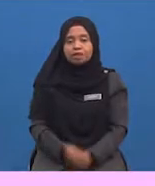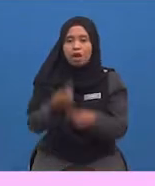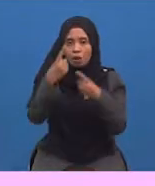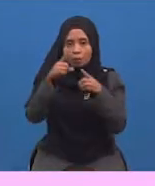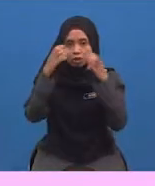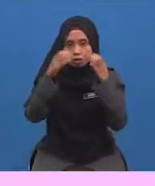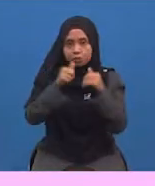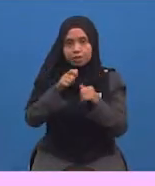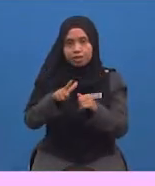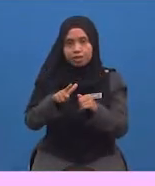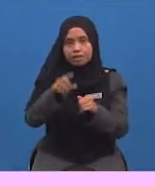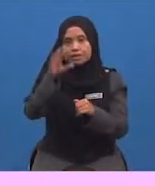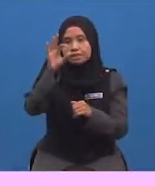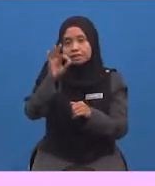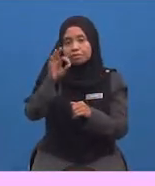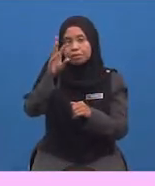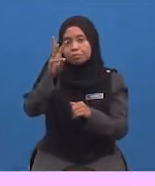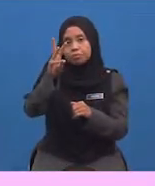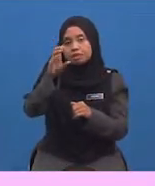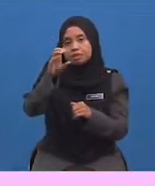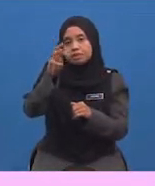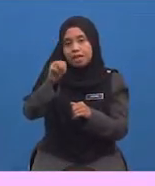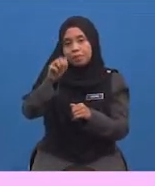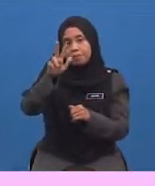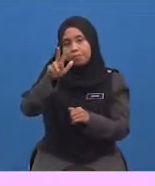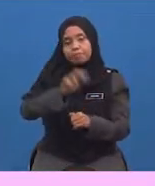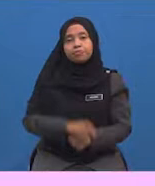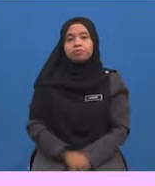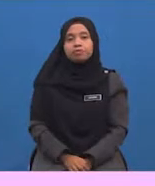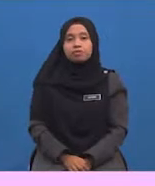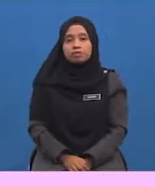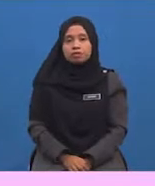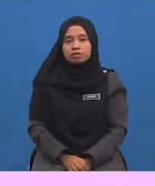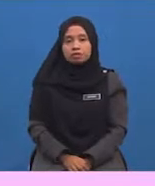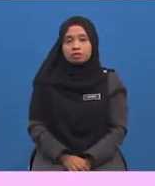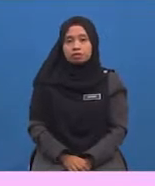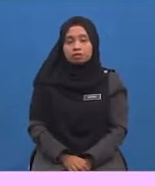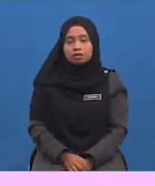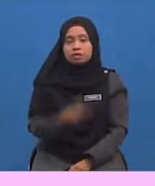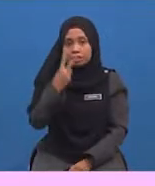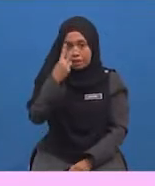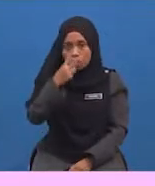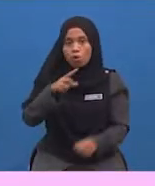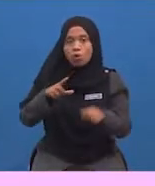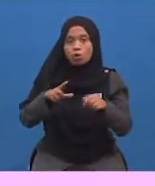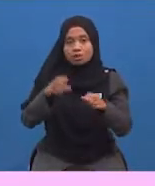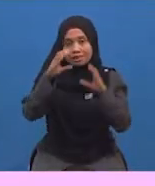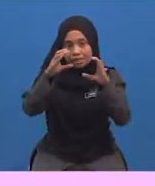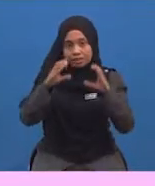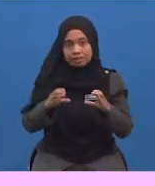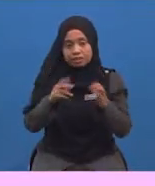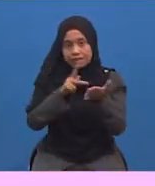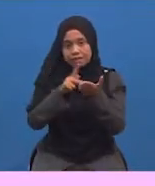Jawapan cikgu ialah 96 cm padu. sila lihat langkah-langkah